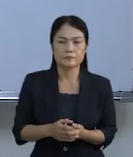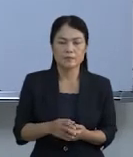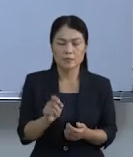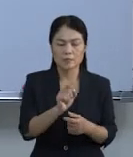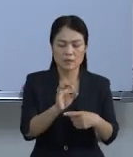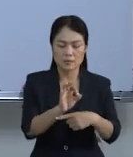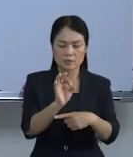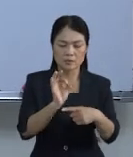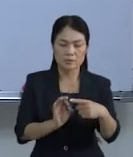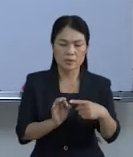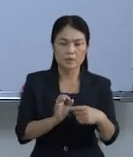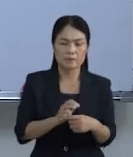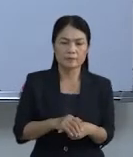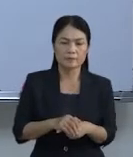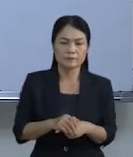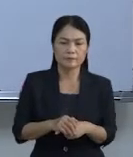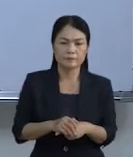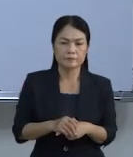chìa bọc hía